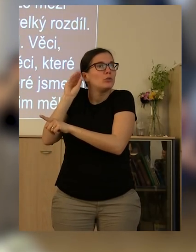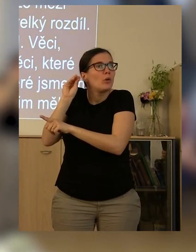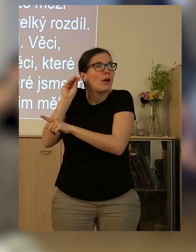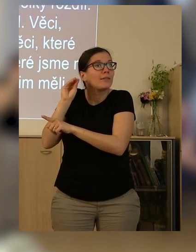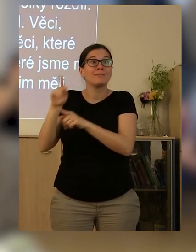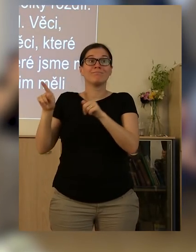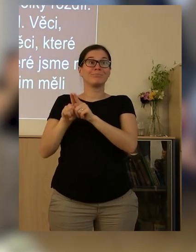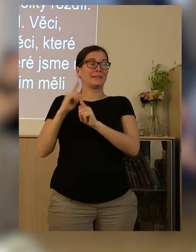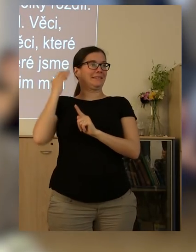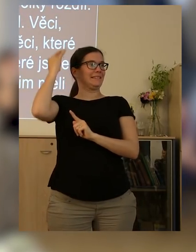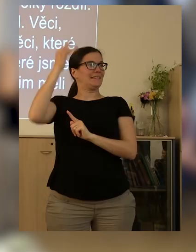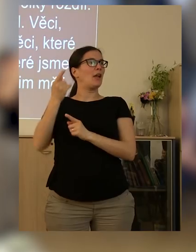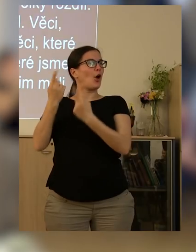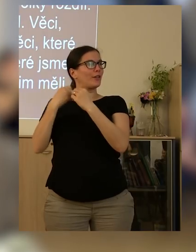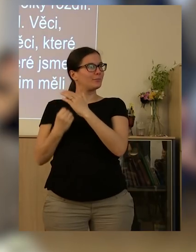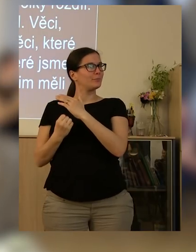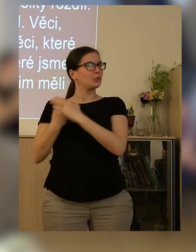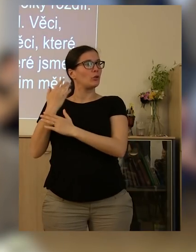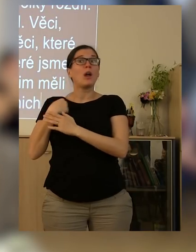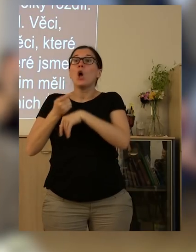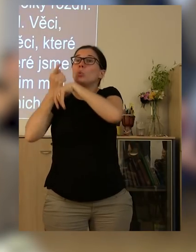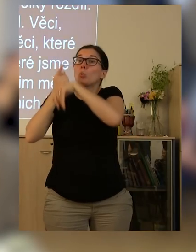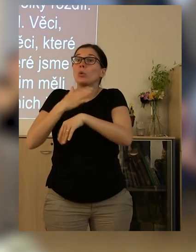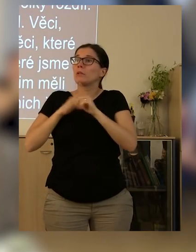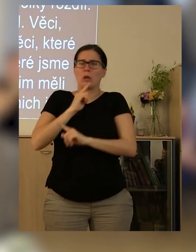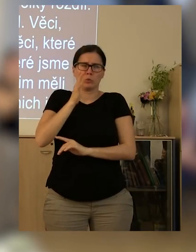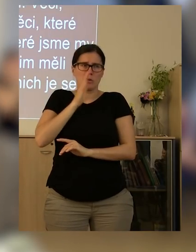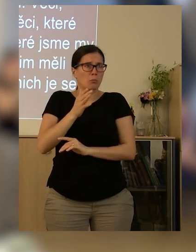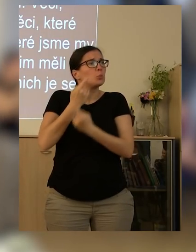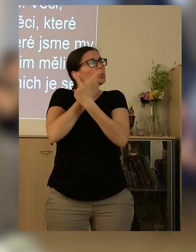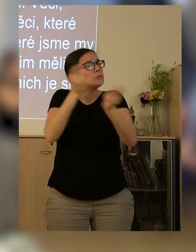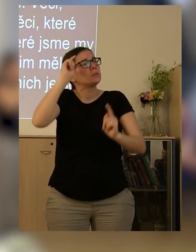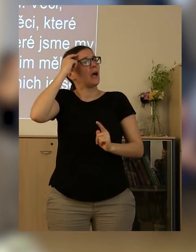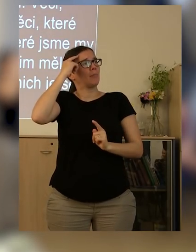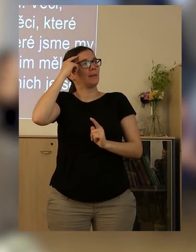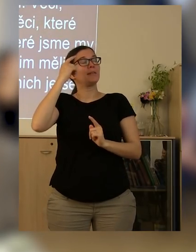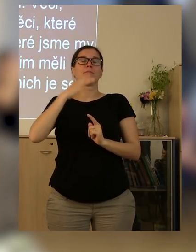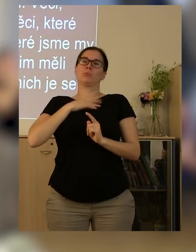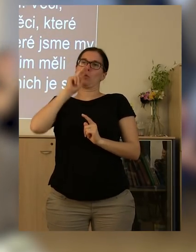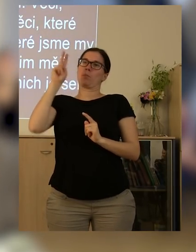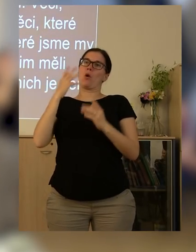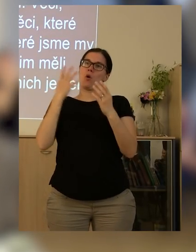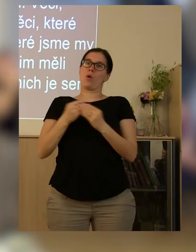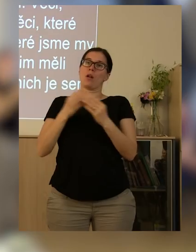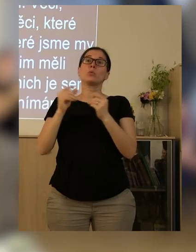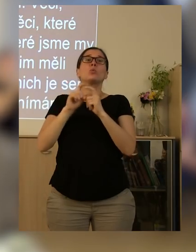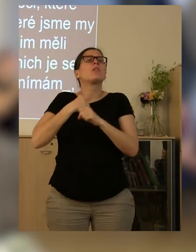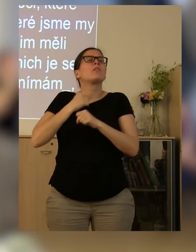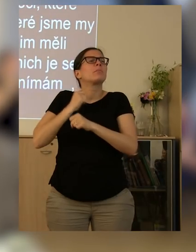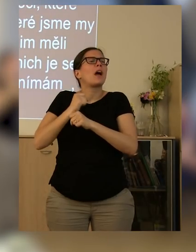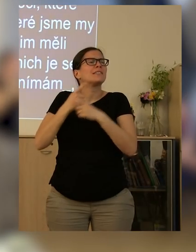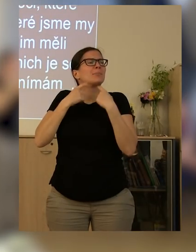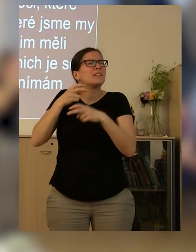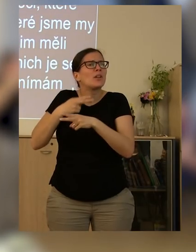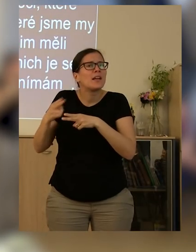Nechci vás nutit, abyste se mnou souhlasili, říkám jen, jak to já vnímám, protože jsem terapeut a protože mě zajímají sny mých klientů.